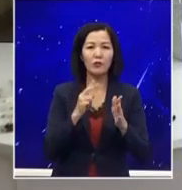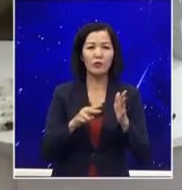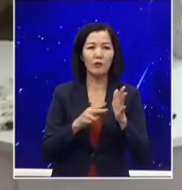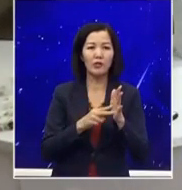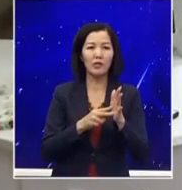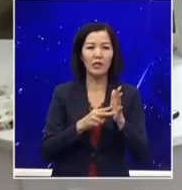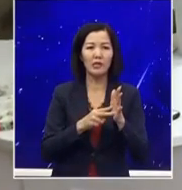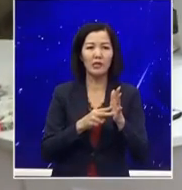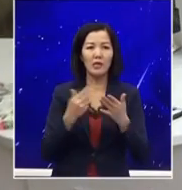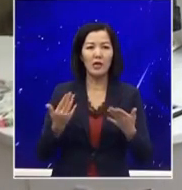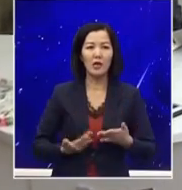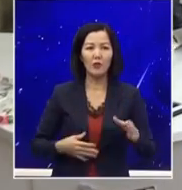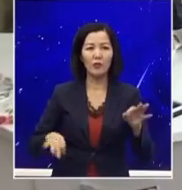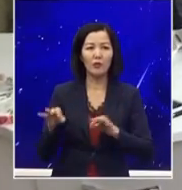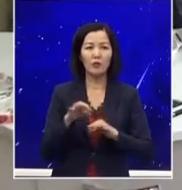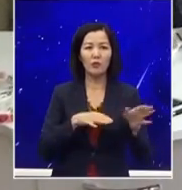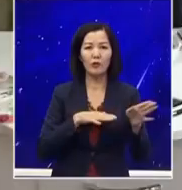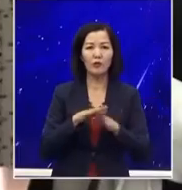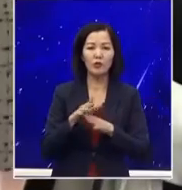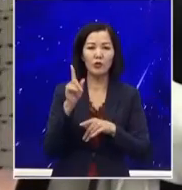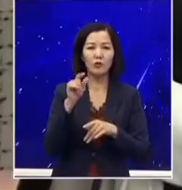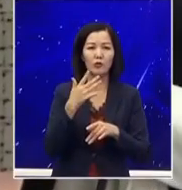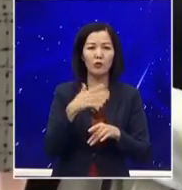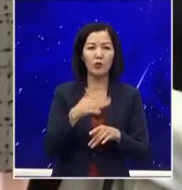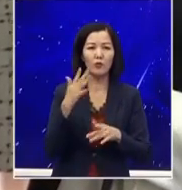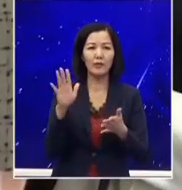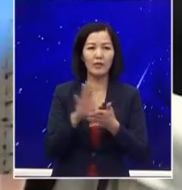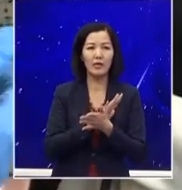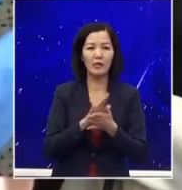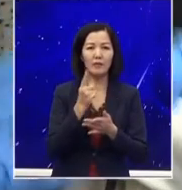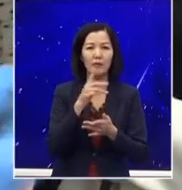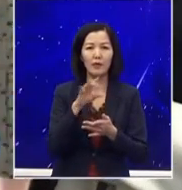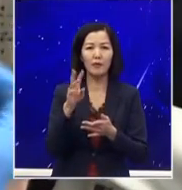527 әлеуметтік жоба жүзеге асырылып жатыр. 155-і